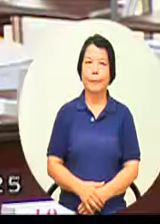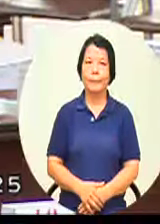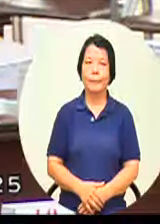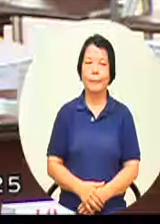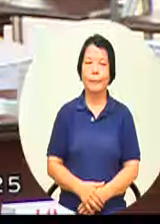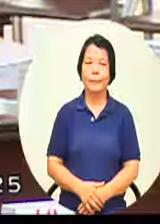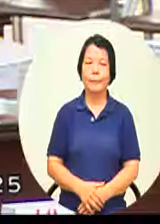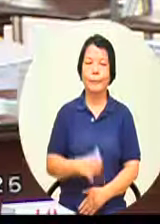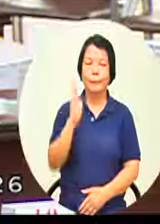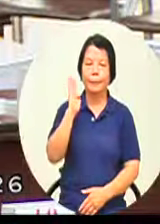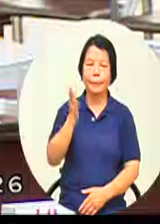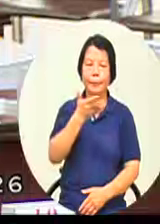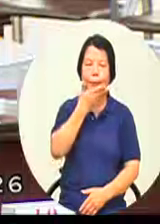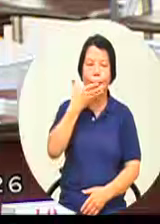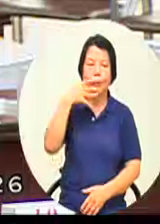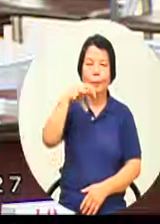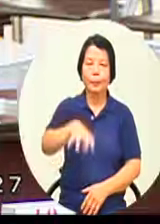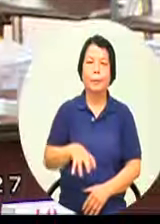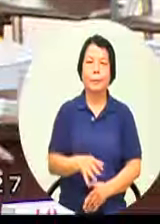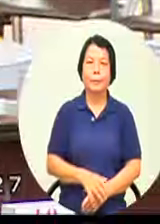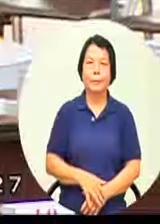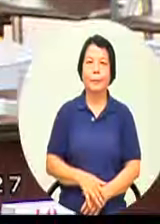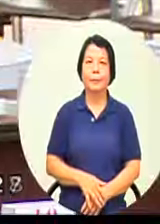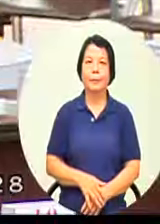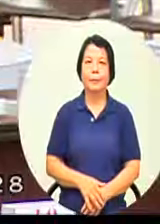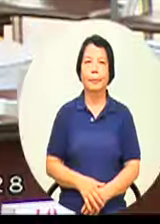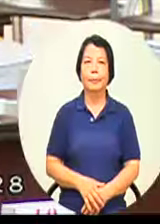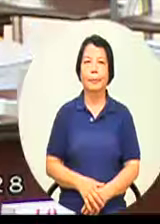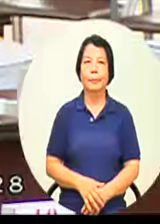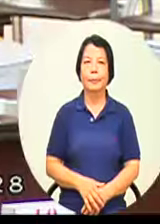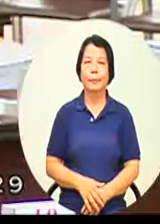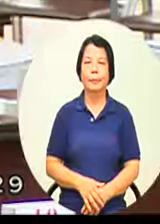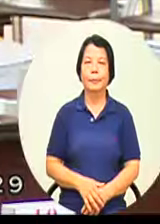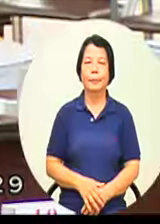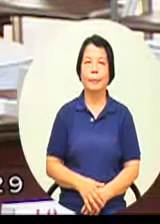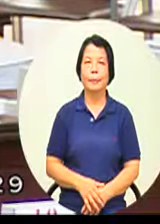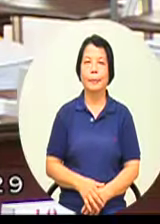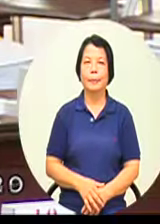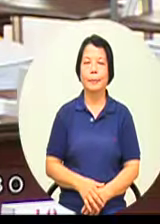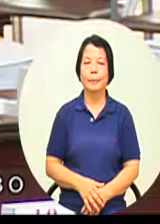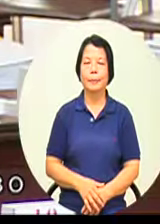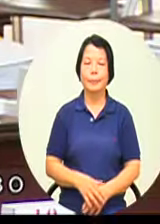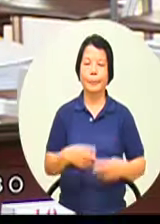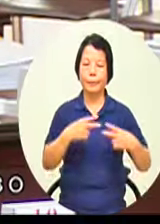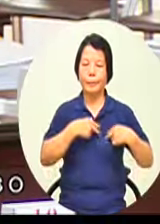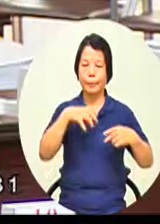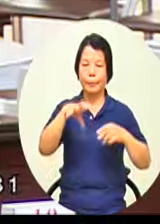水利局对不对？吼，咱是咧讲诶，我即马来讲迄个，咱即个蔡